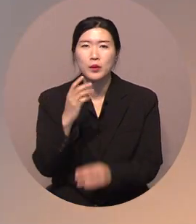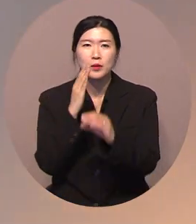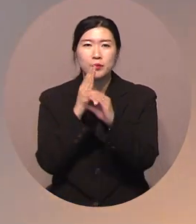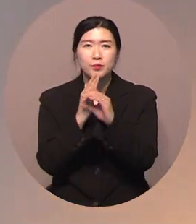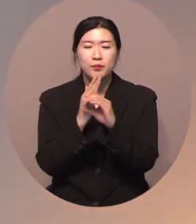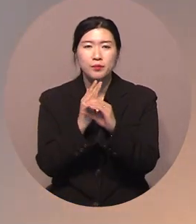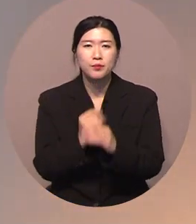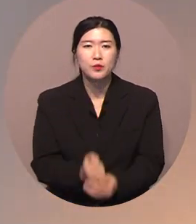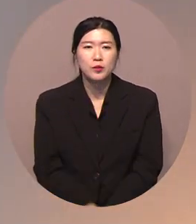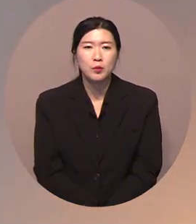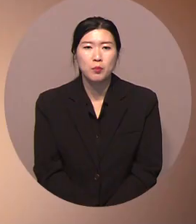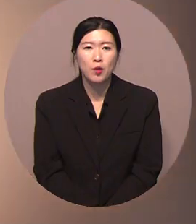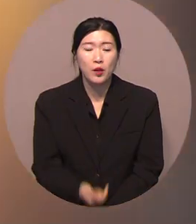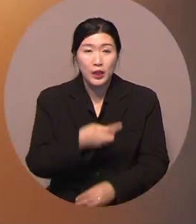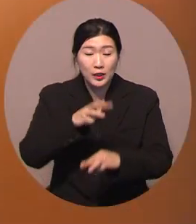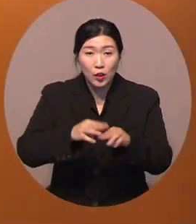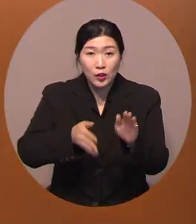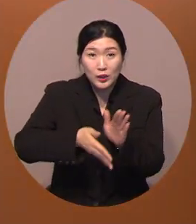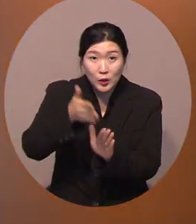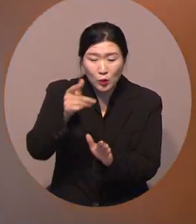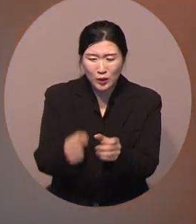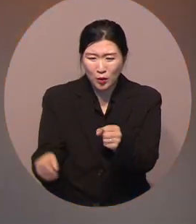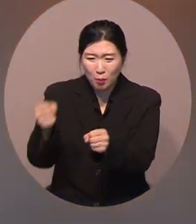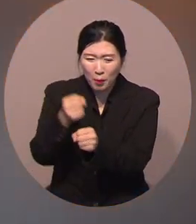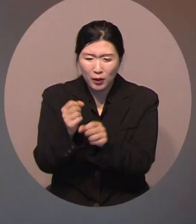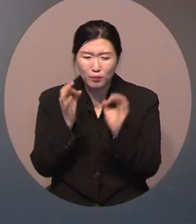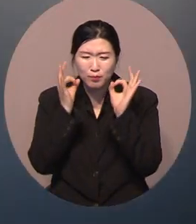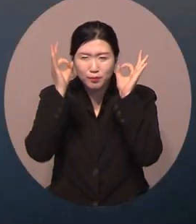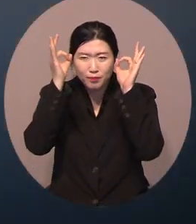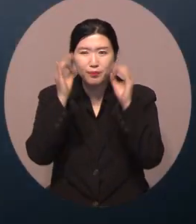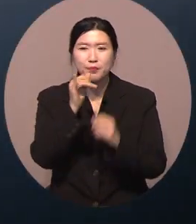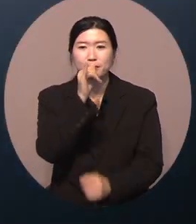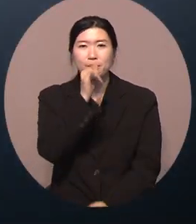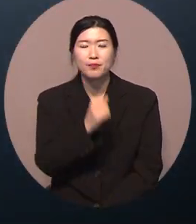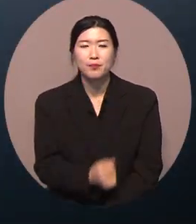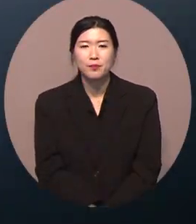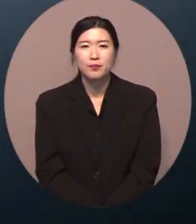조사하는 한편 대전시도 긴급 보수 작업에 나섰습니다